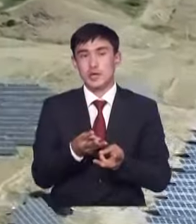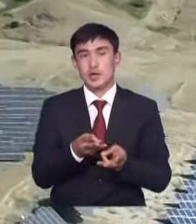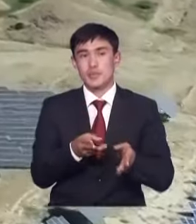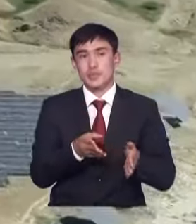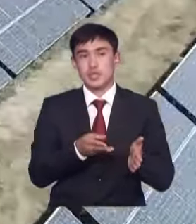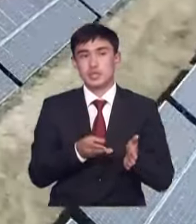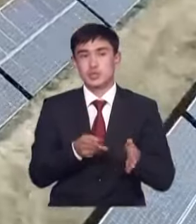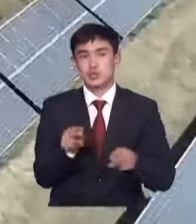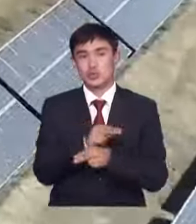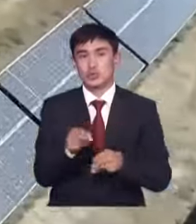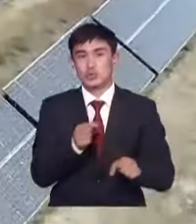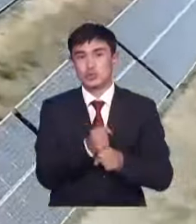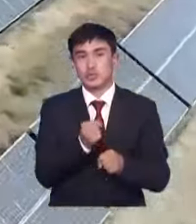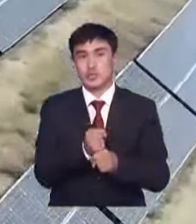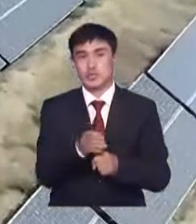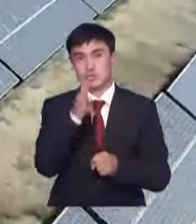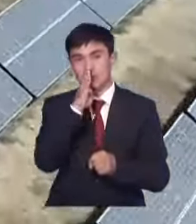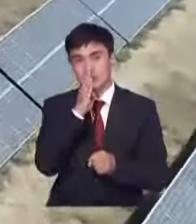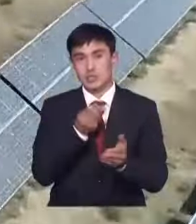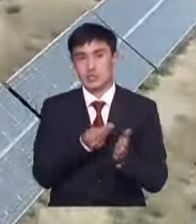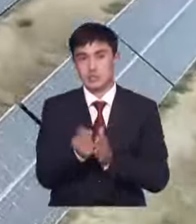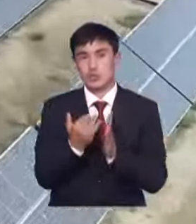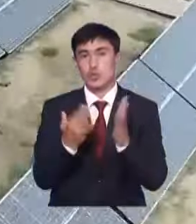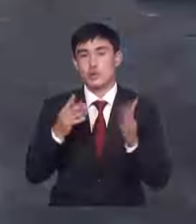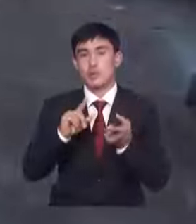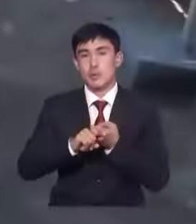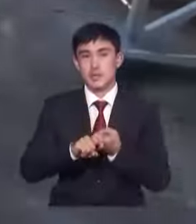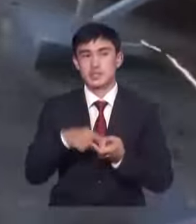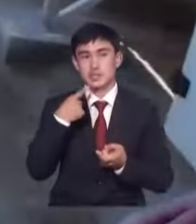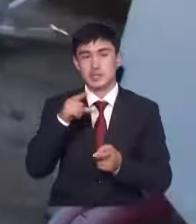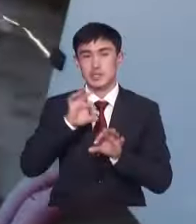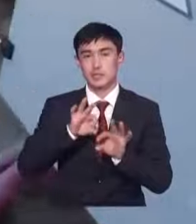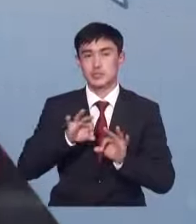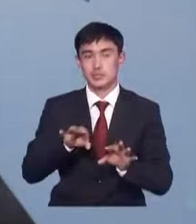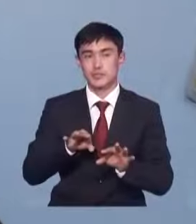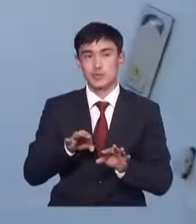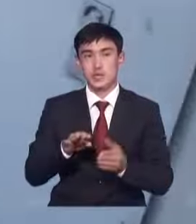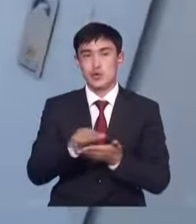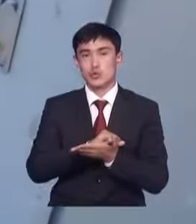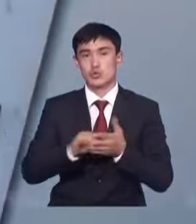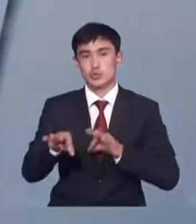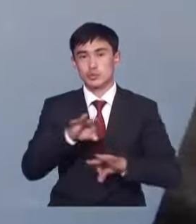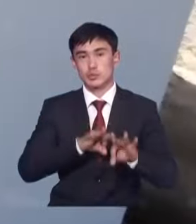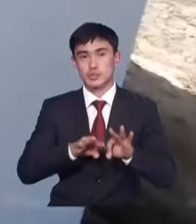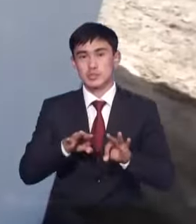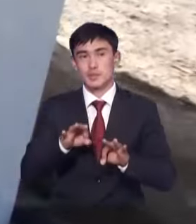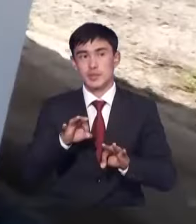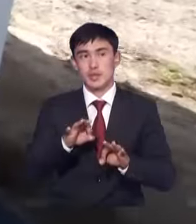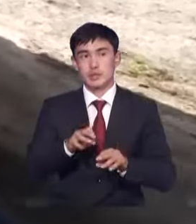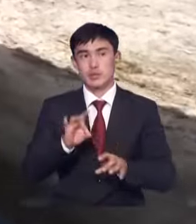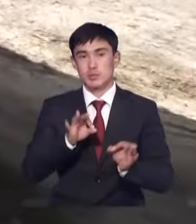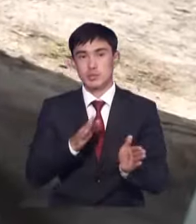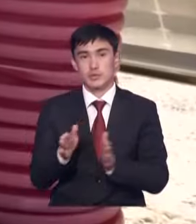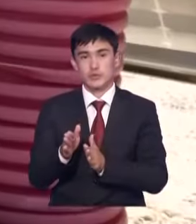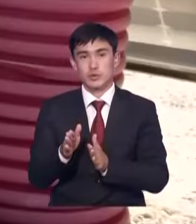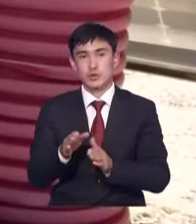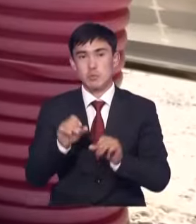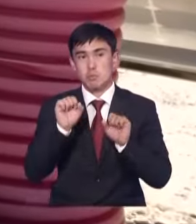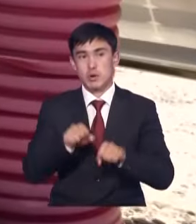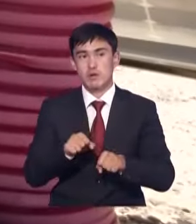және жөндеу жұмыстарына арналған шығындардың ұлғаюымен байланысты екенін түсіндірді. Құжат жобасы ашық нормативтік құқықтық акт